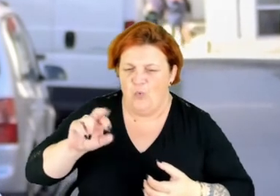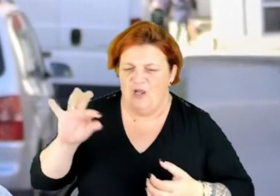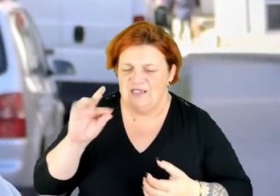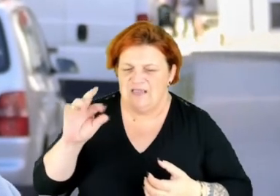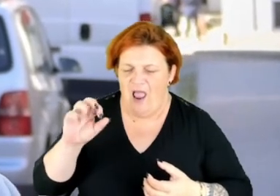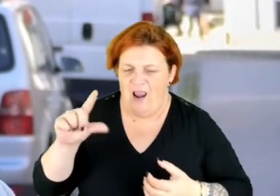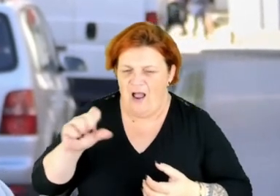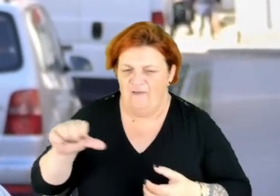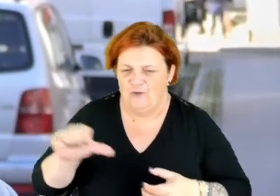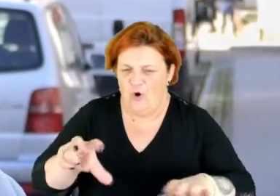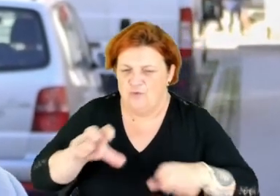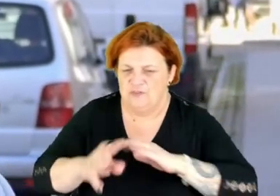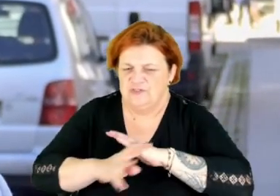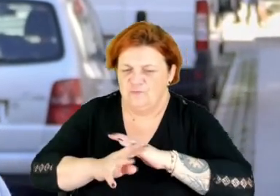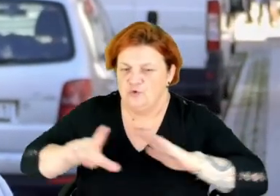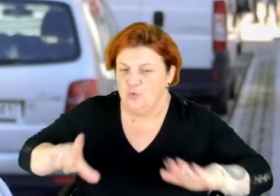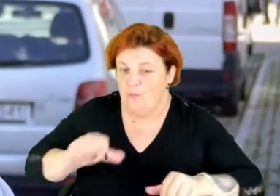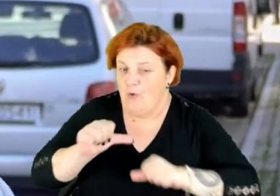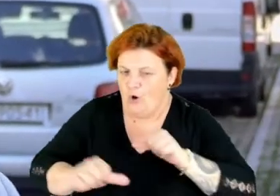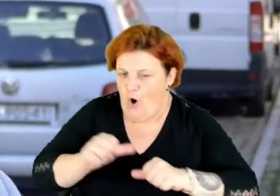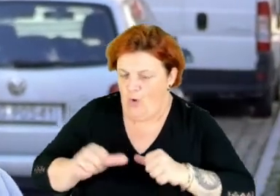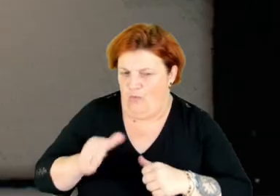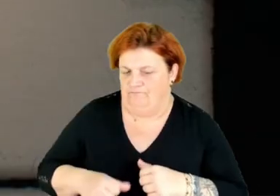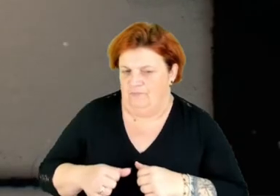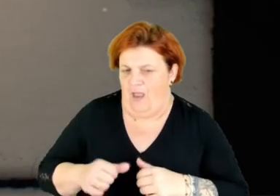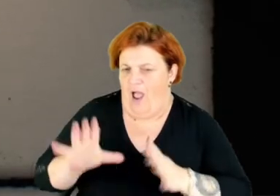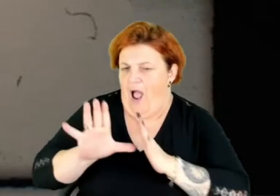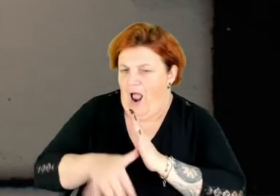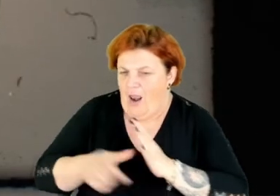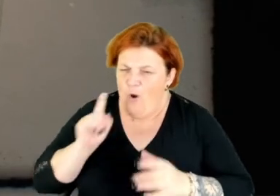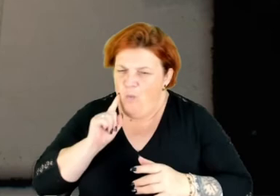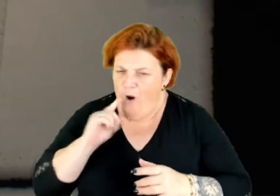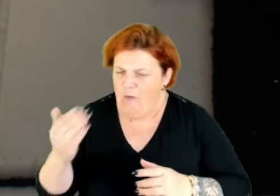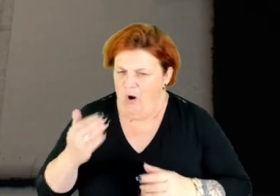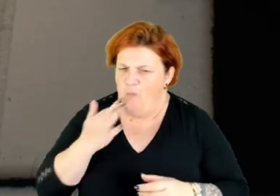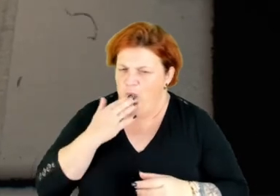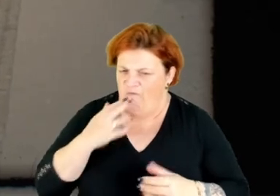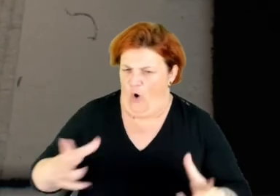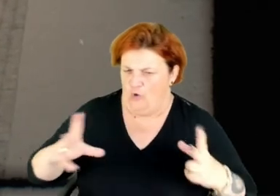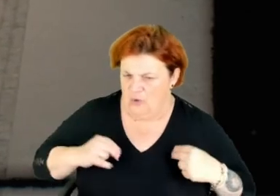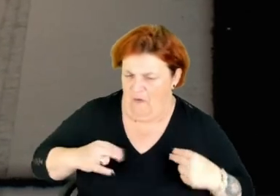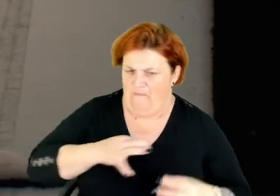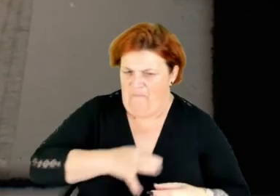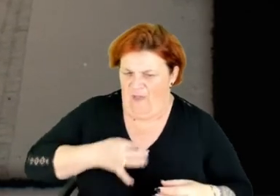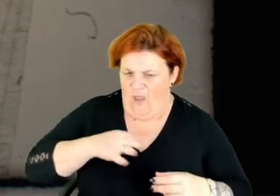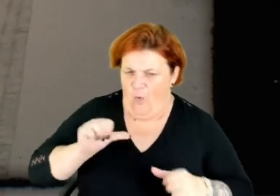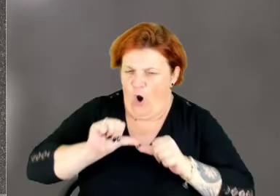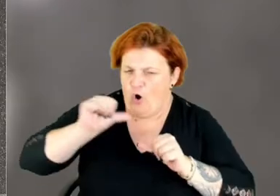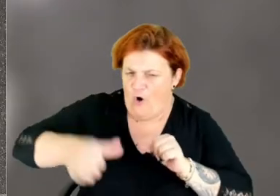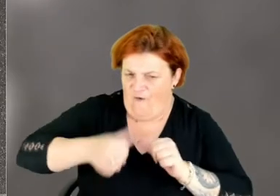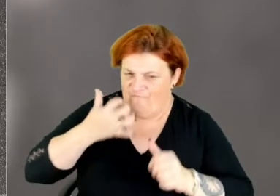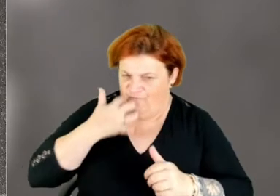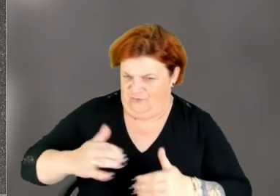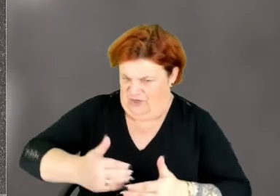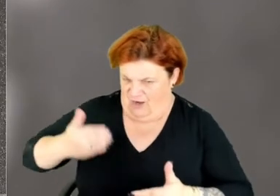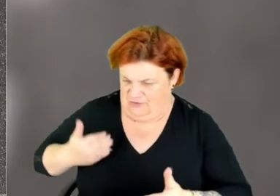się w 1897 roku. Jednakże sam zainteresowany podawał, że zdobył ten medal rok wcześniej.